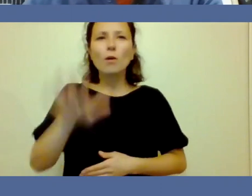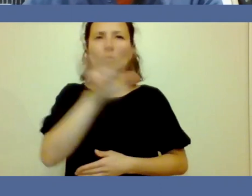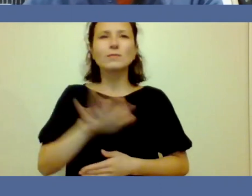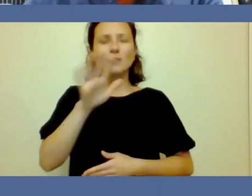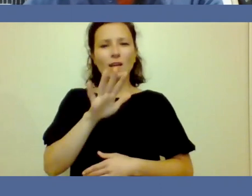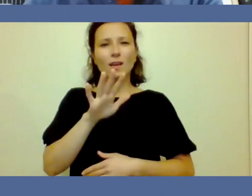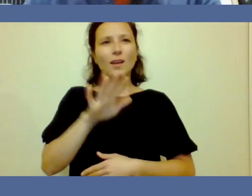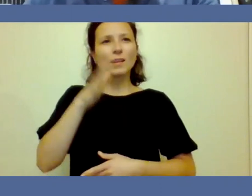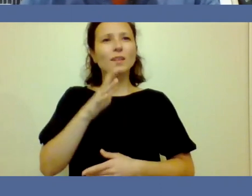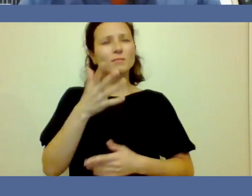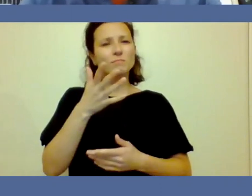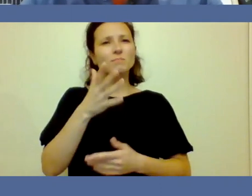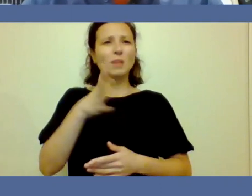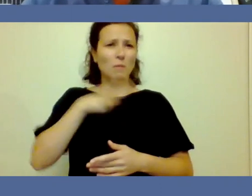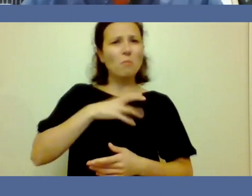było podobno ciekawiej.